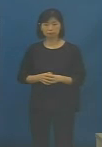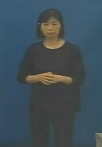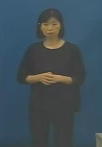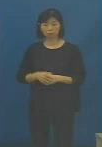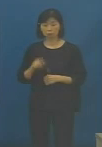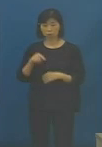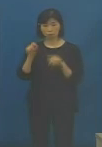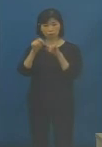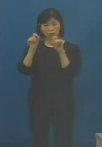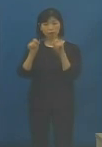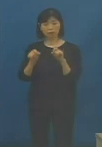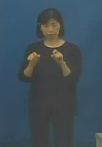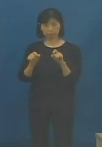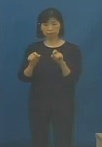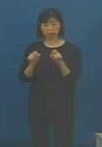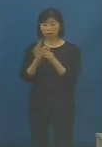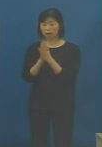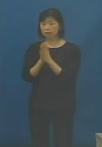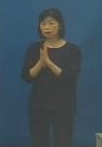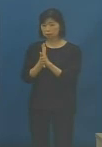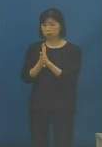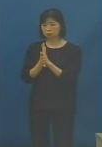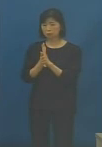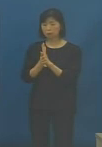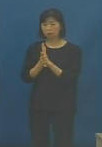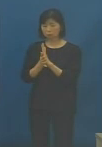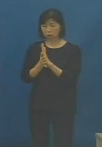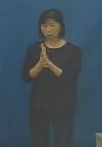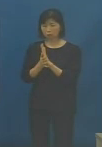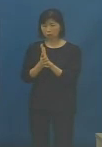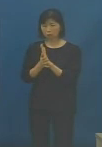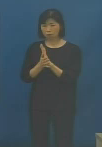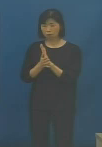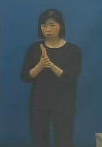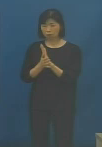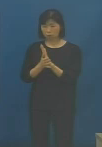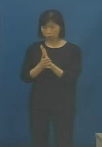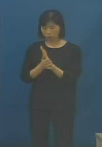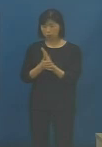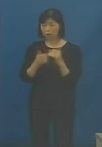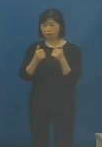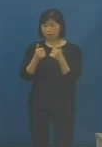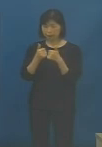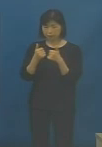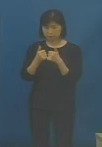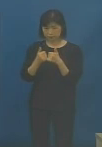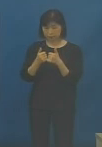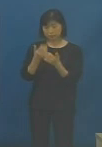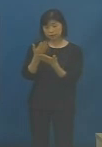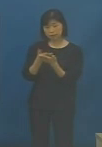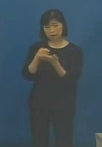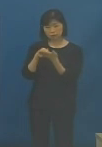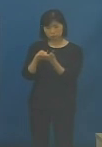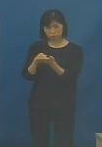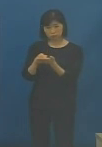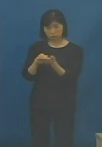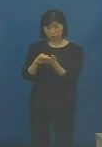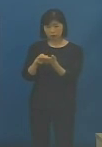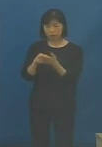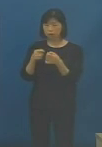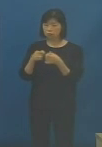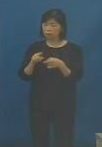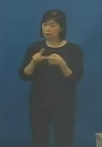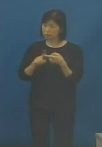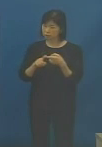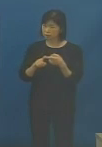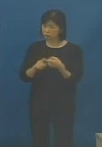この問題で県の開示請求で議事録が開催概要ぐらいで具体的なその指定理由が分からなか